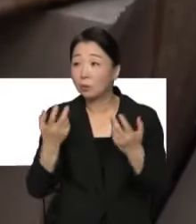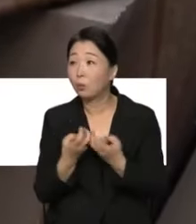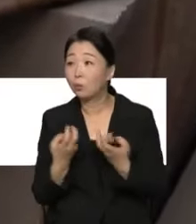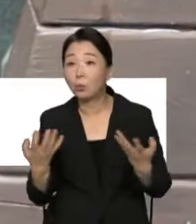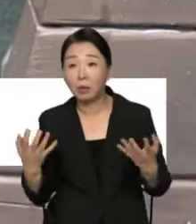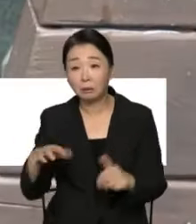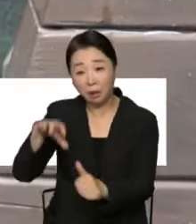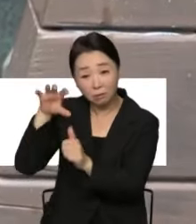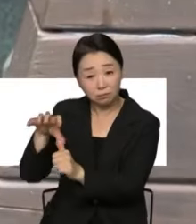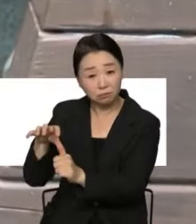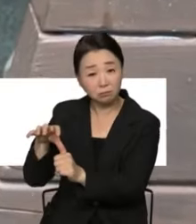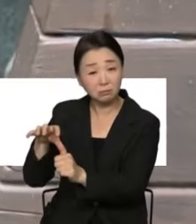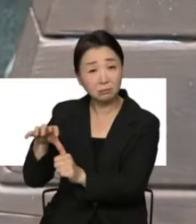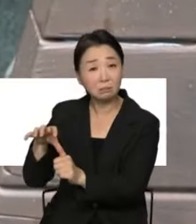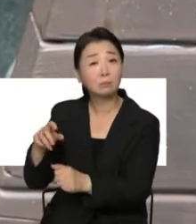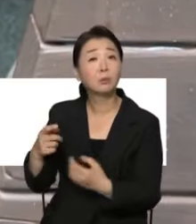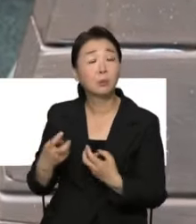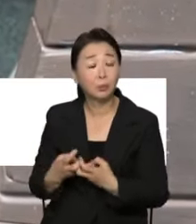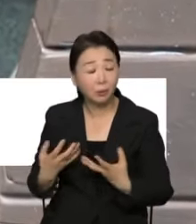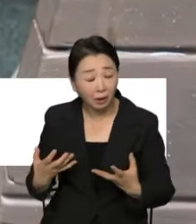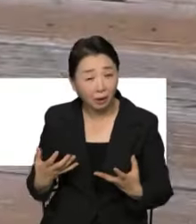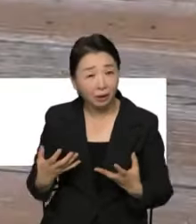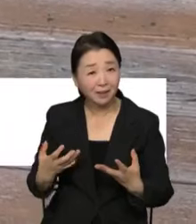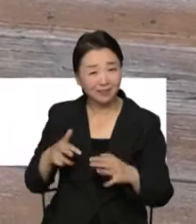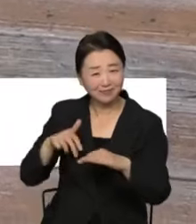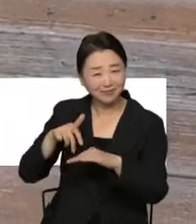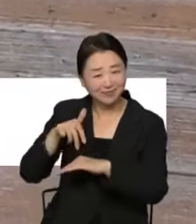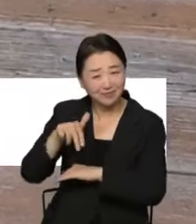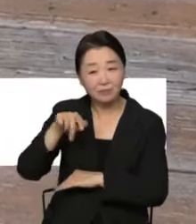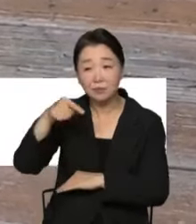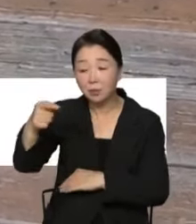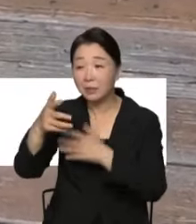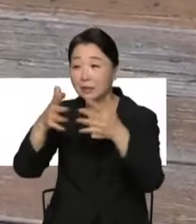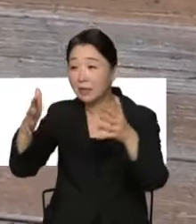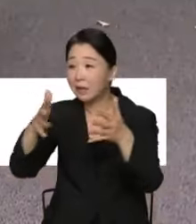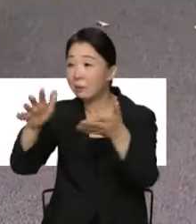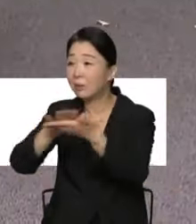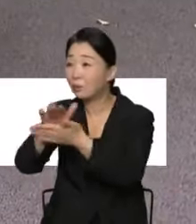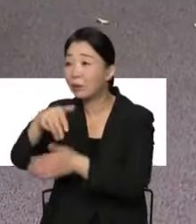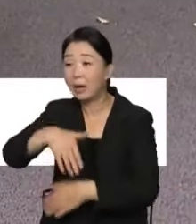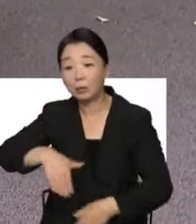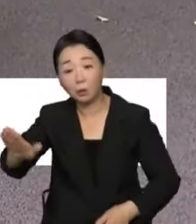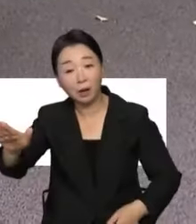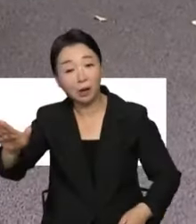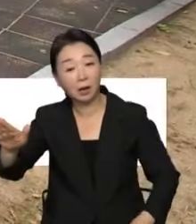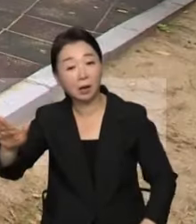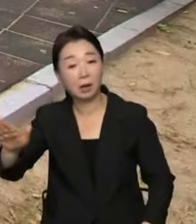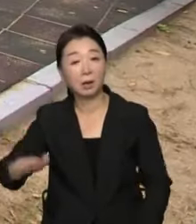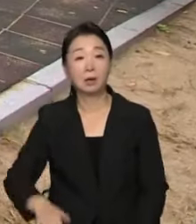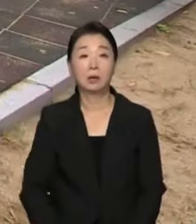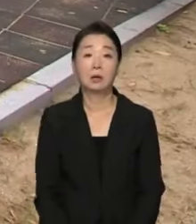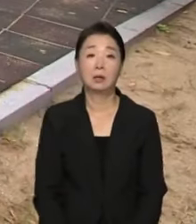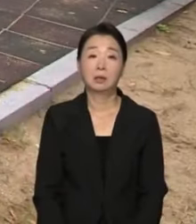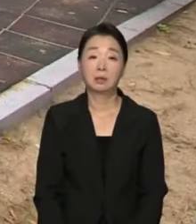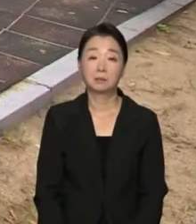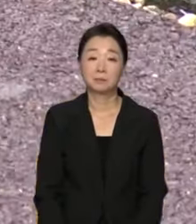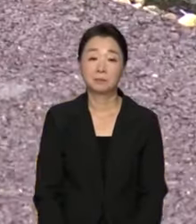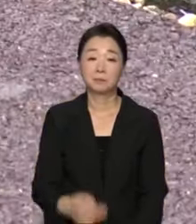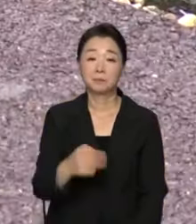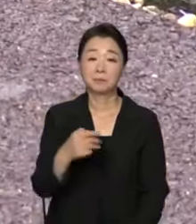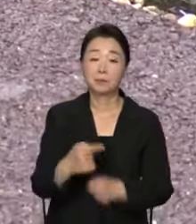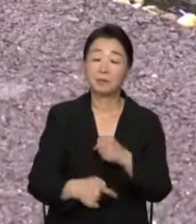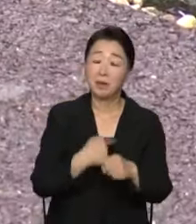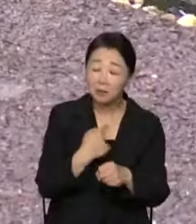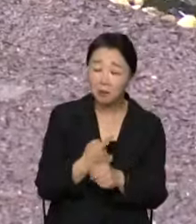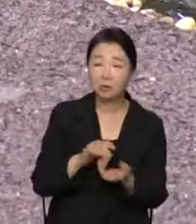되는 상황밖에 안 나오는 거고 횡단보도를 건너서 옆에 있는 아파트 단지 내로 놀이터로 놀러 간다던가. 매년 놀이터